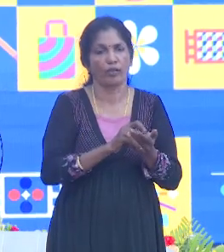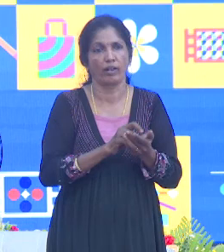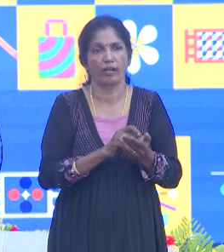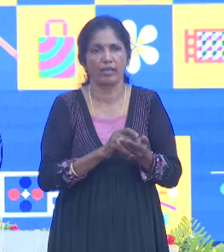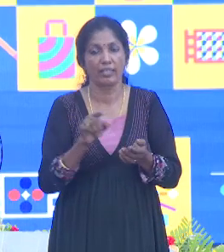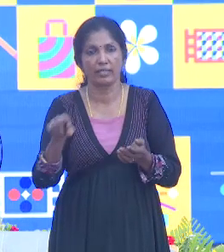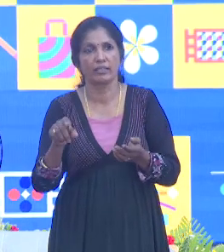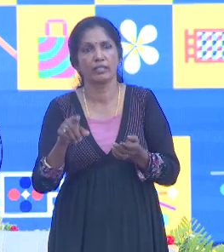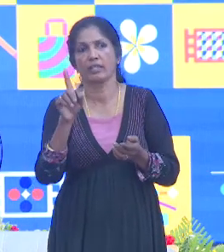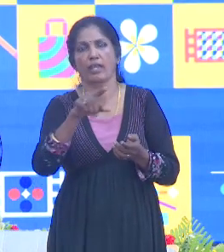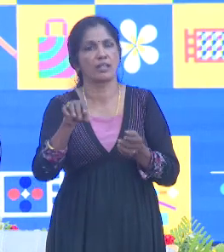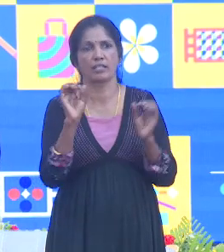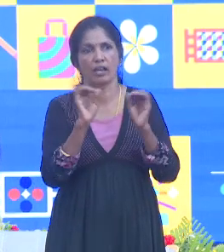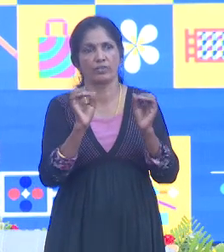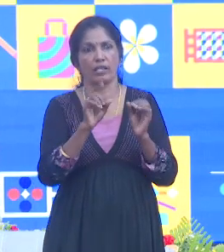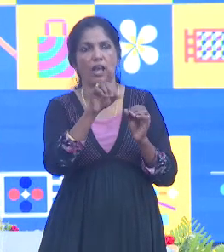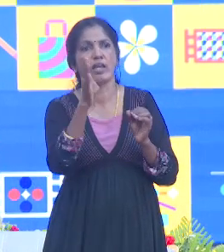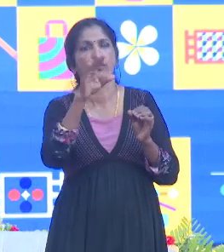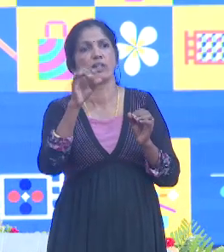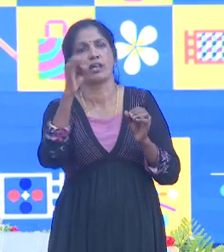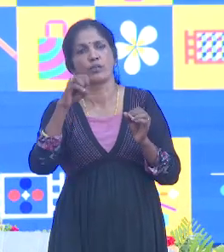ആവുകയില്ല എന്നായിരുന്നു 63 നിയമത്തിൽ.